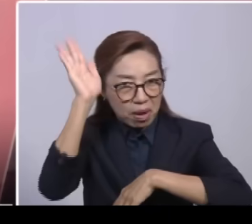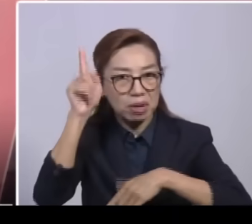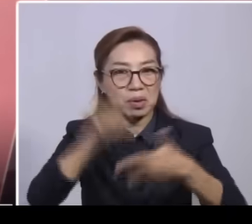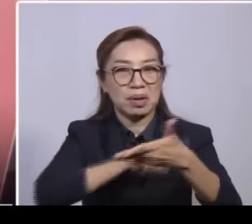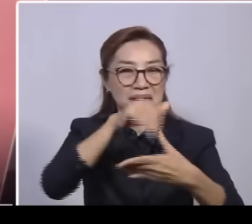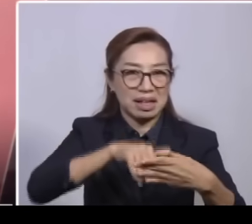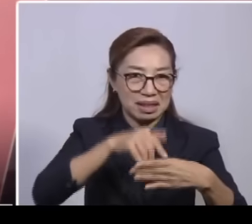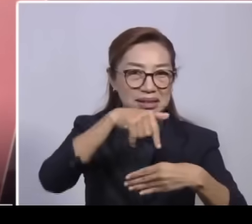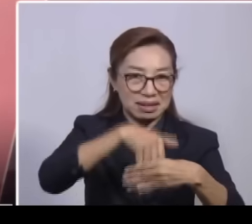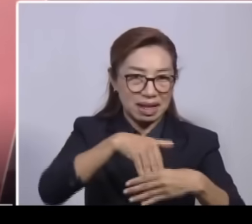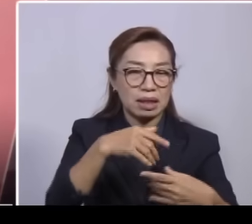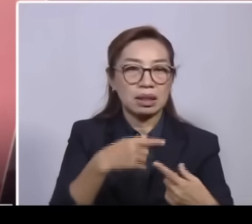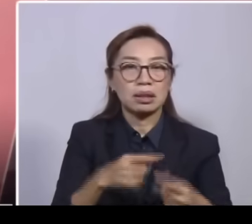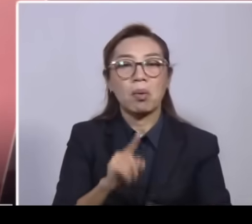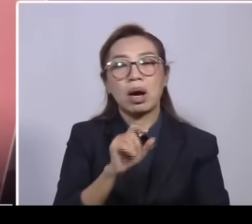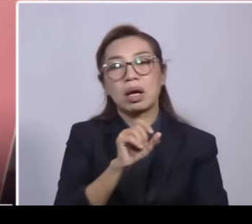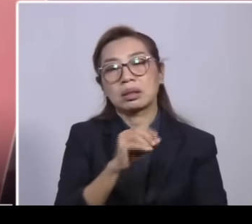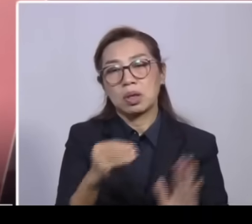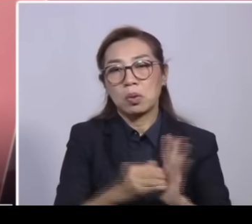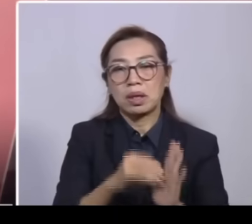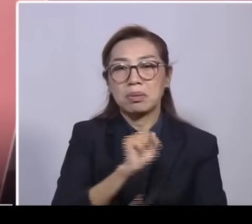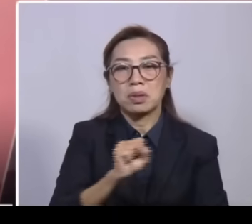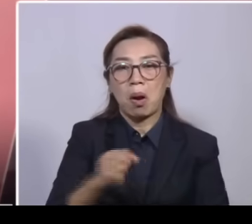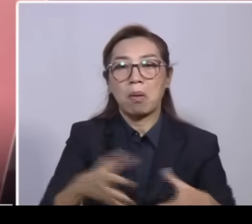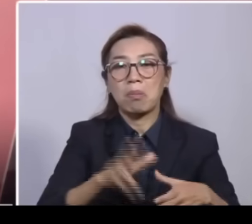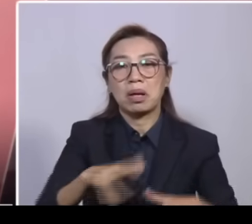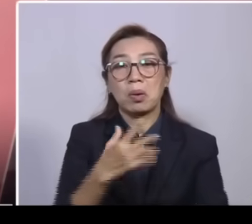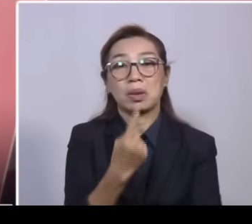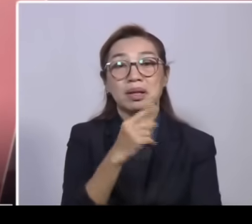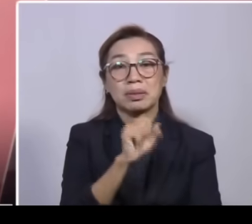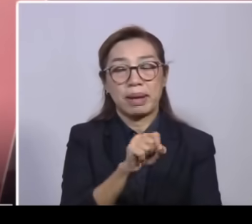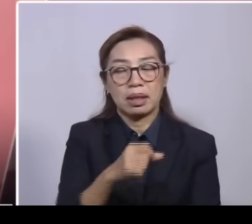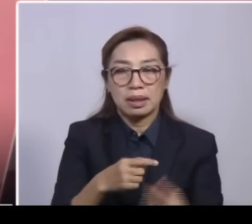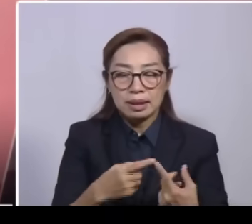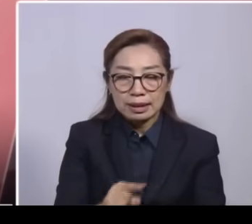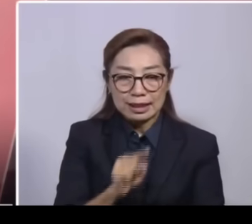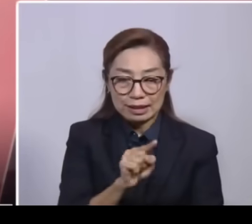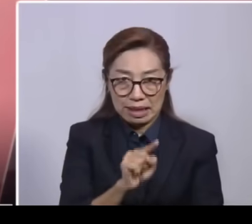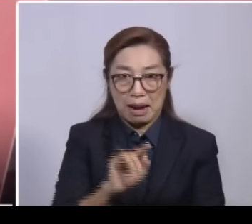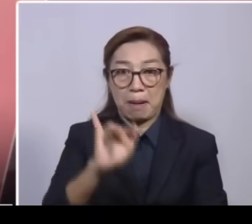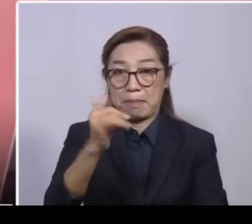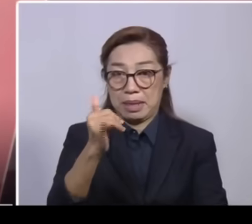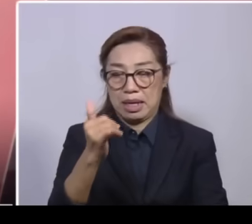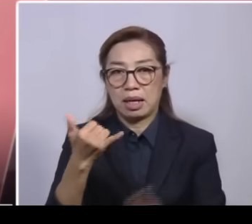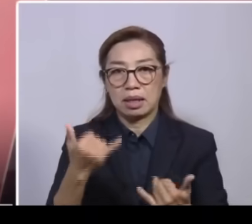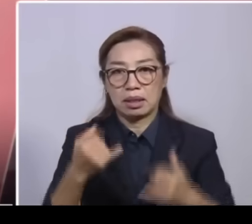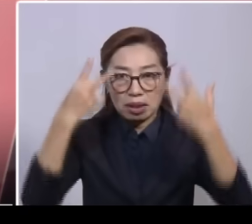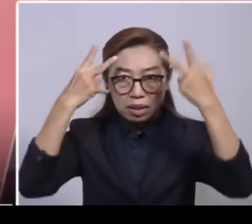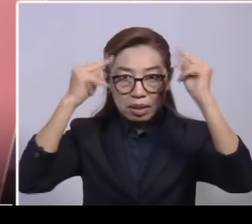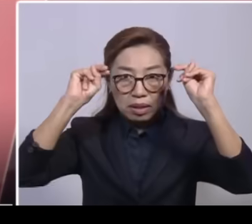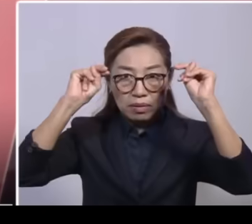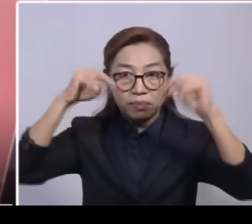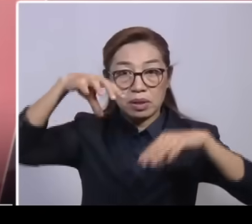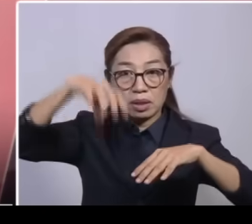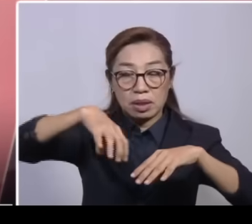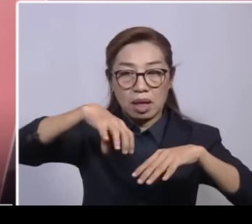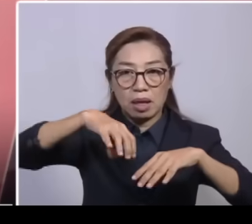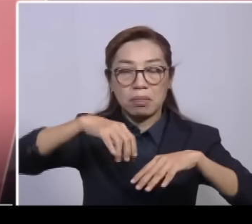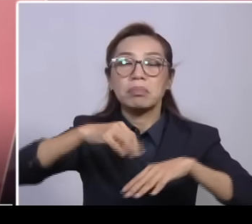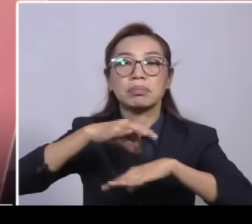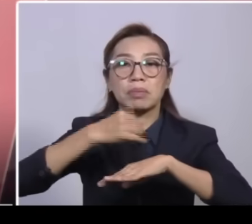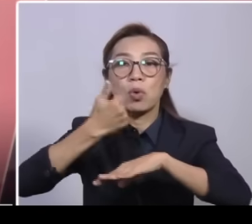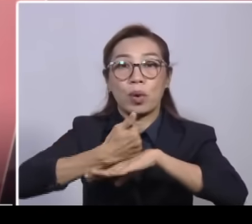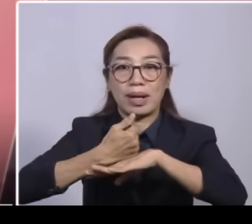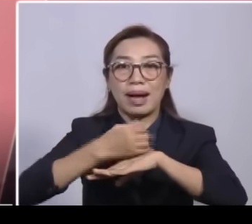กรุงเทพฯก็จะได้มาเพียงแค่ 1ที่นั่งนั่นเองนะครับก็มีข่าวว่าจะมานั่งรัฐมนตรีประจำสำนักนายกรัฐมนตรี